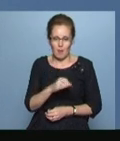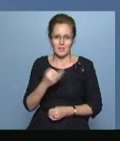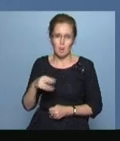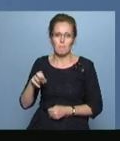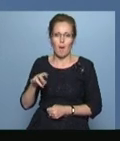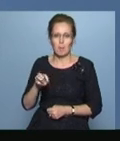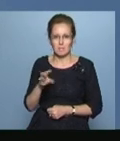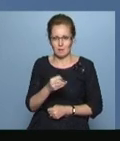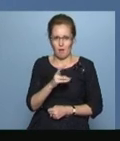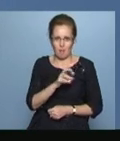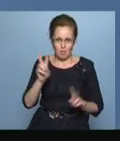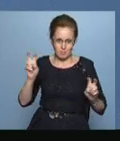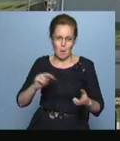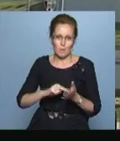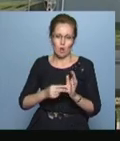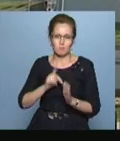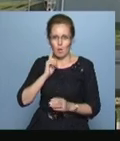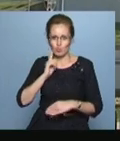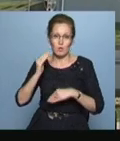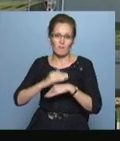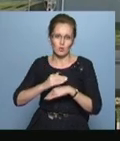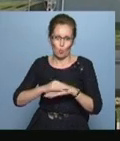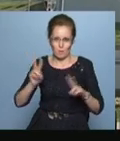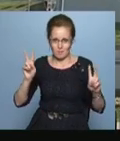также проект «Молодежная вечерка».